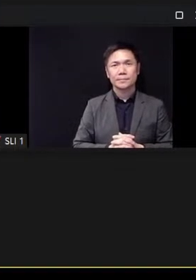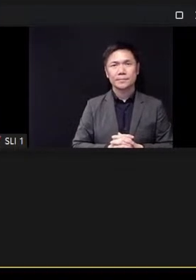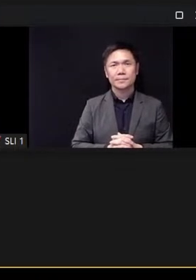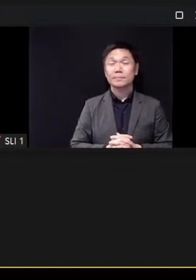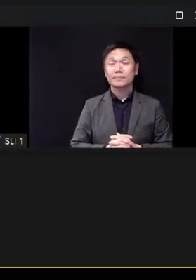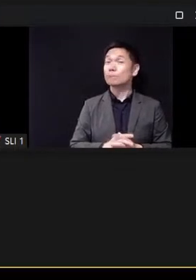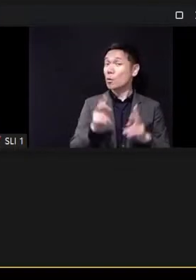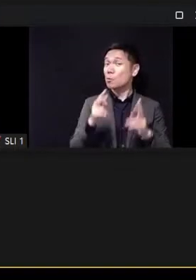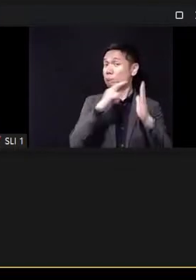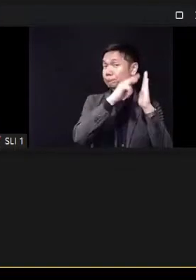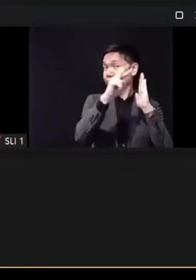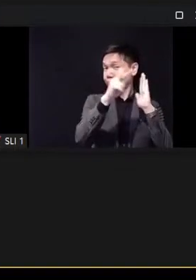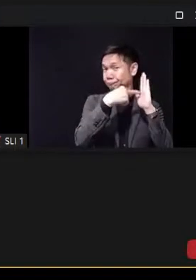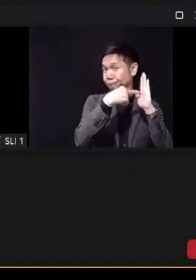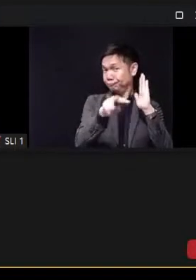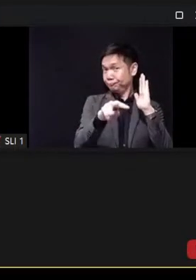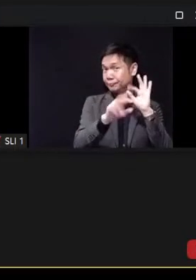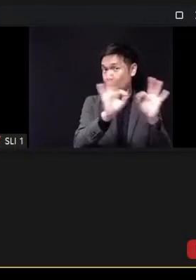Благодарю вас.